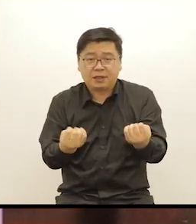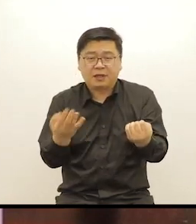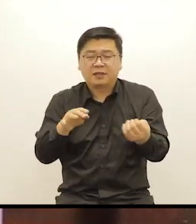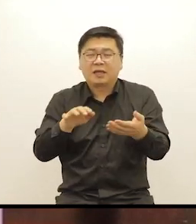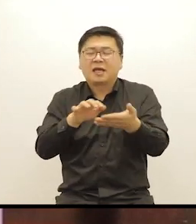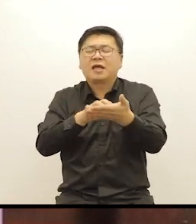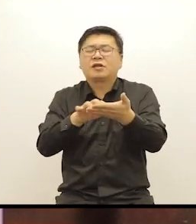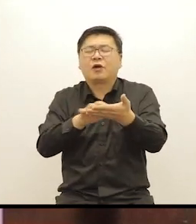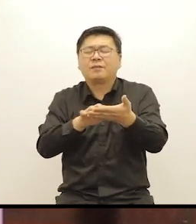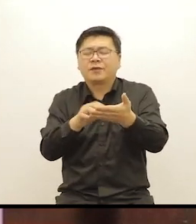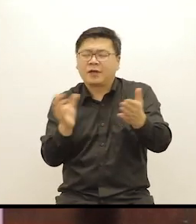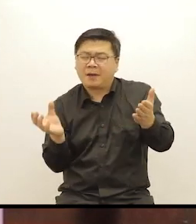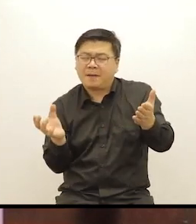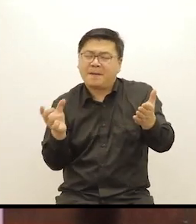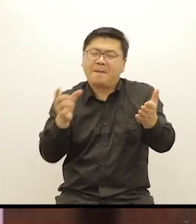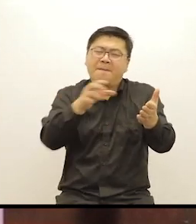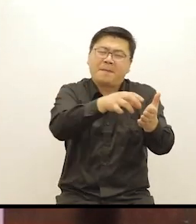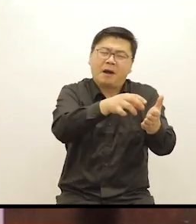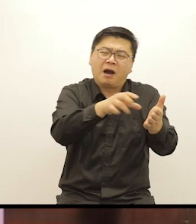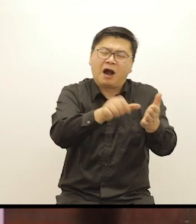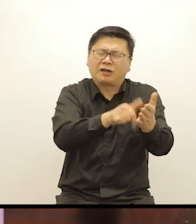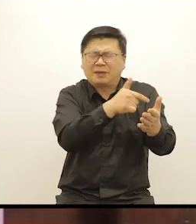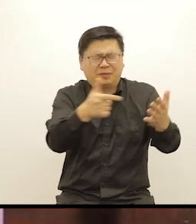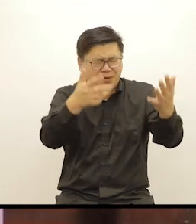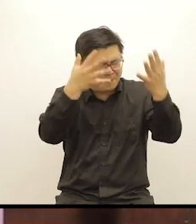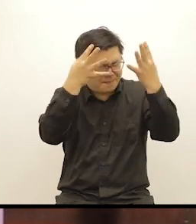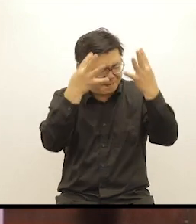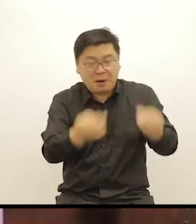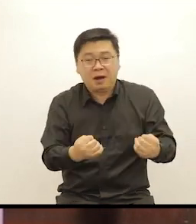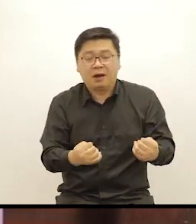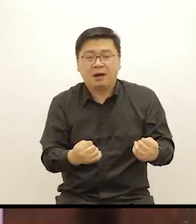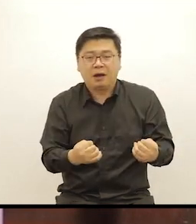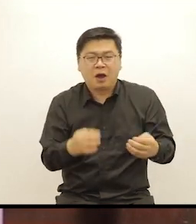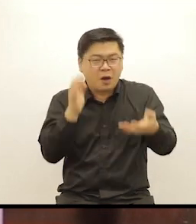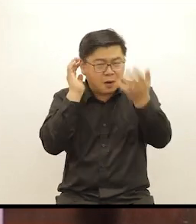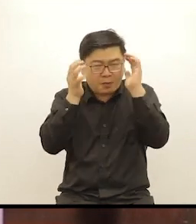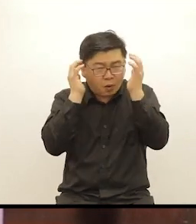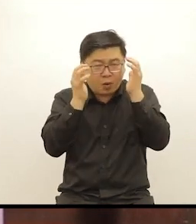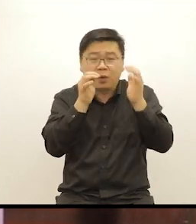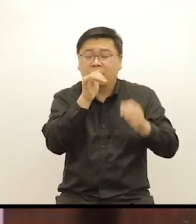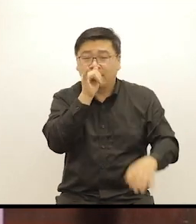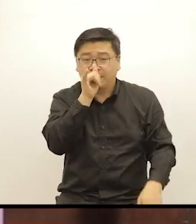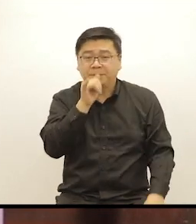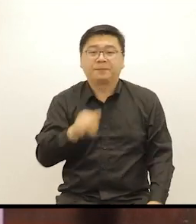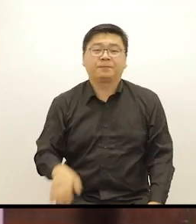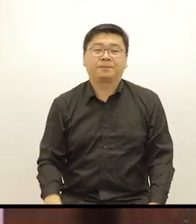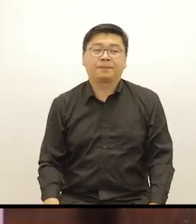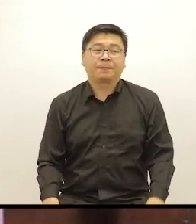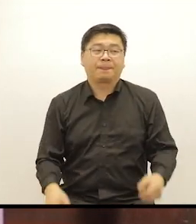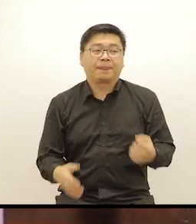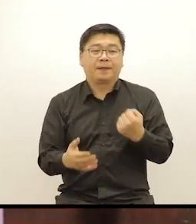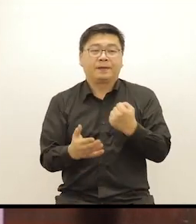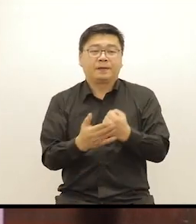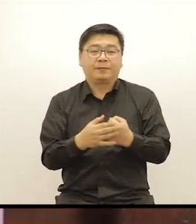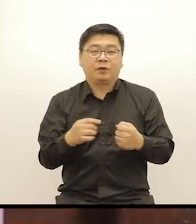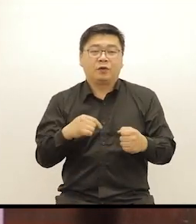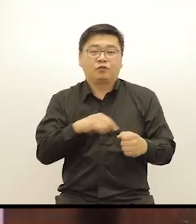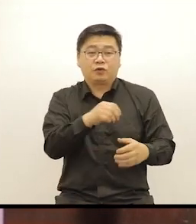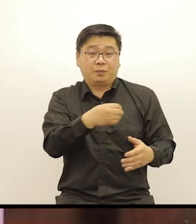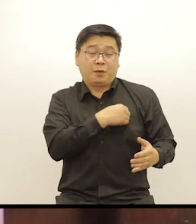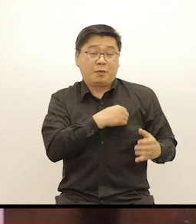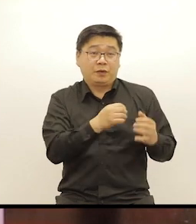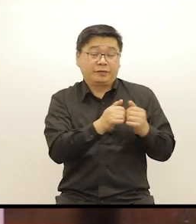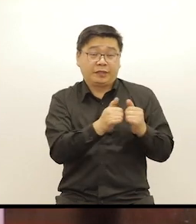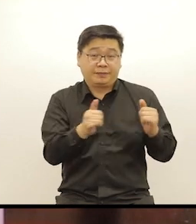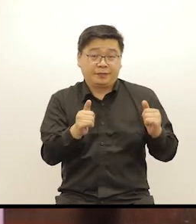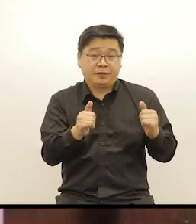점자로 옮기면 어마어마한 분량이 되고 굉장히 또 복잡하고 그렇거든요. 그래서 보통 우리 단원들도